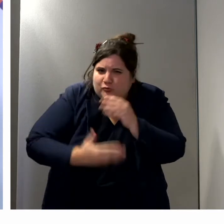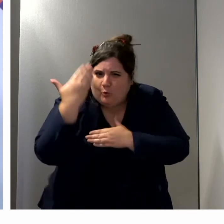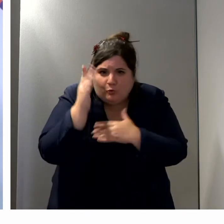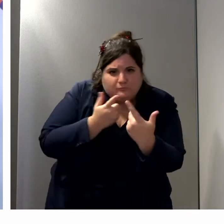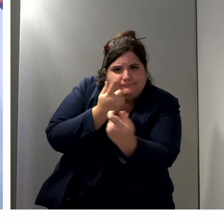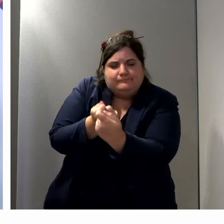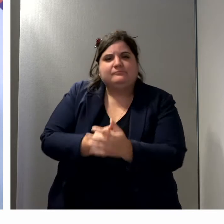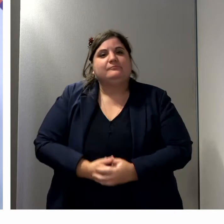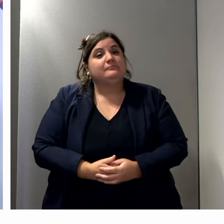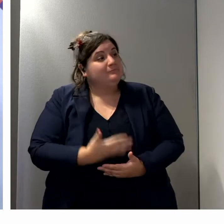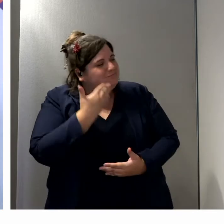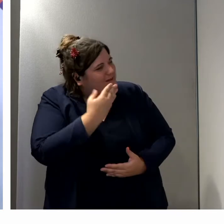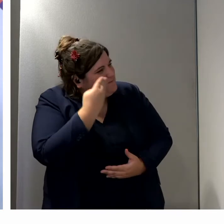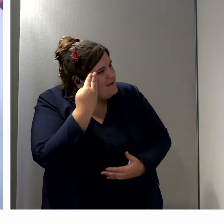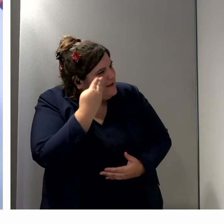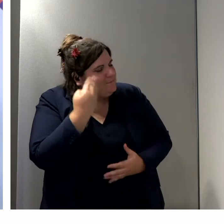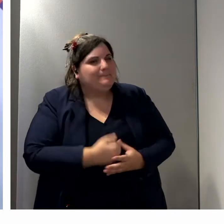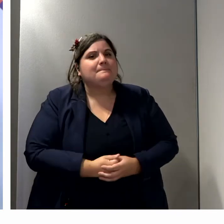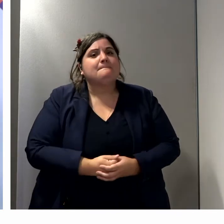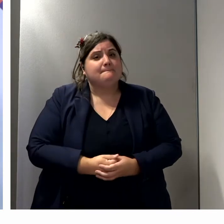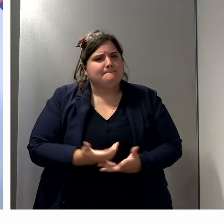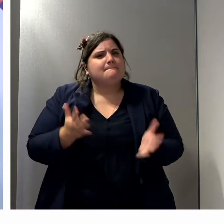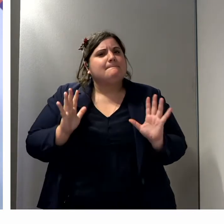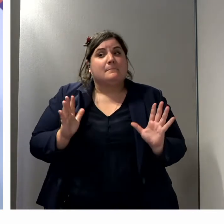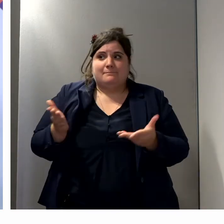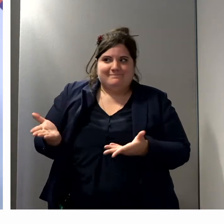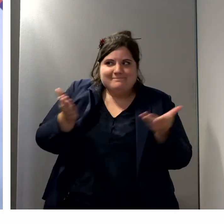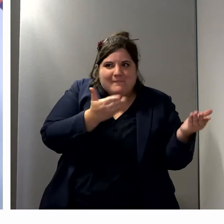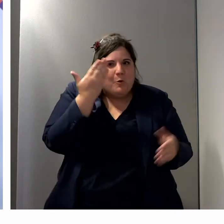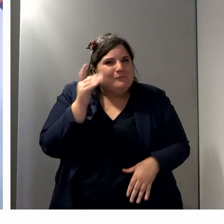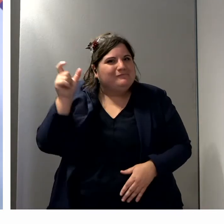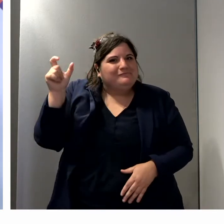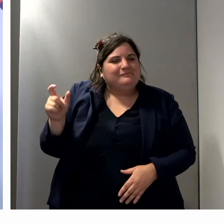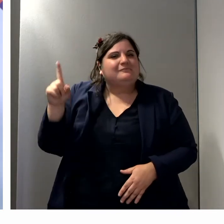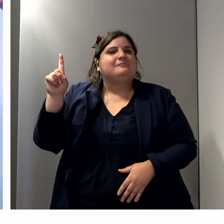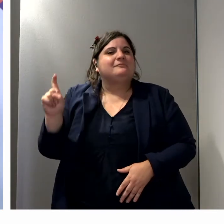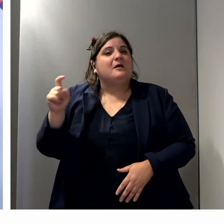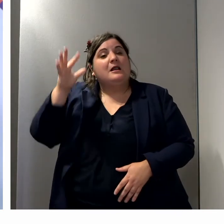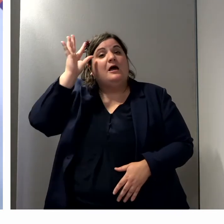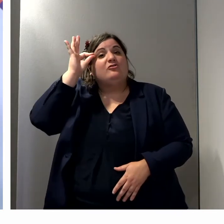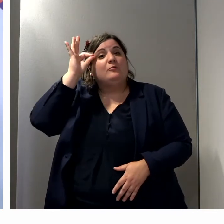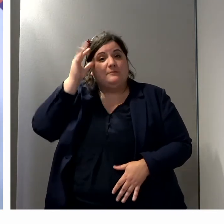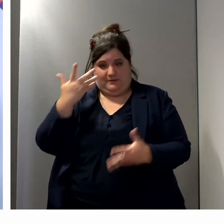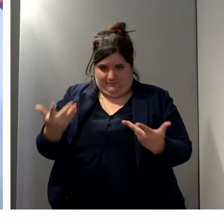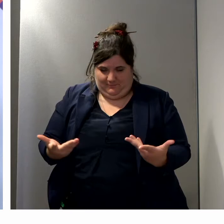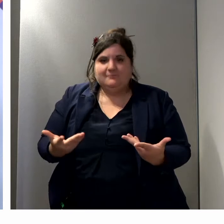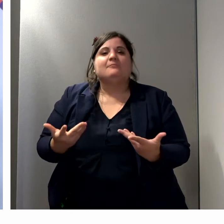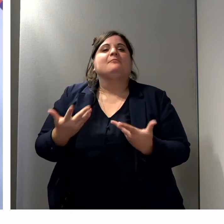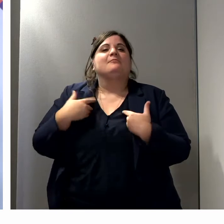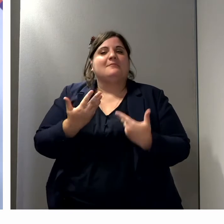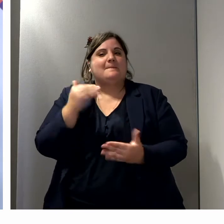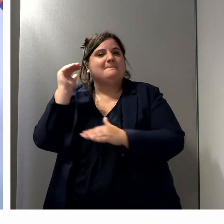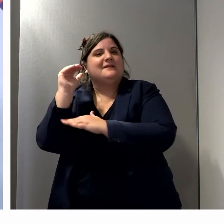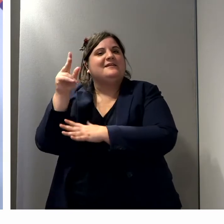en studio à la BNF, nous avons également Jérôme Dupire qui est maître de conférences au Centre d'études et de recherche en informatique